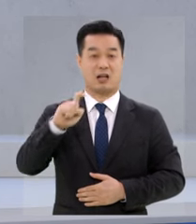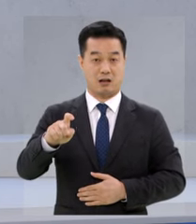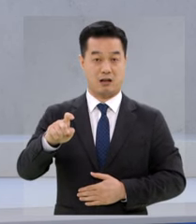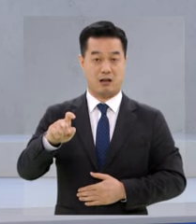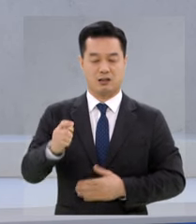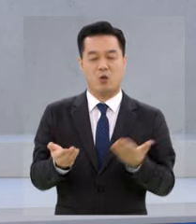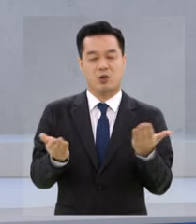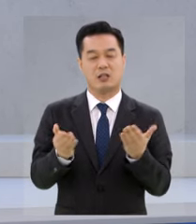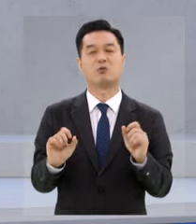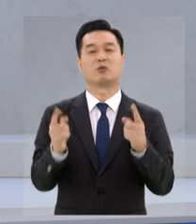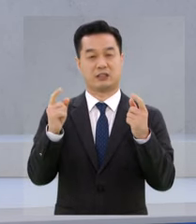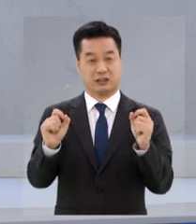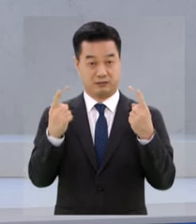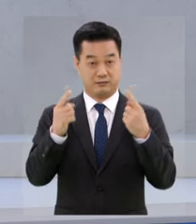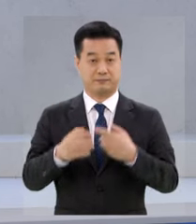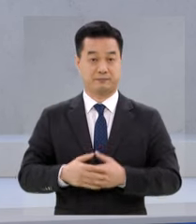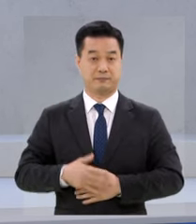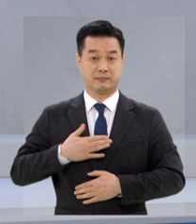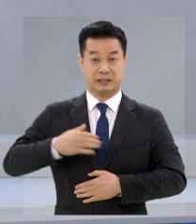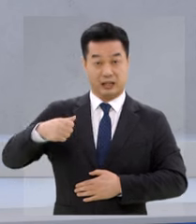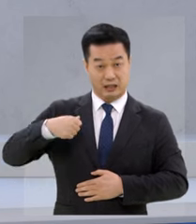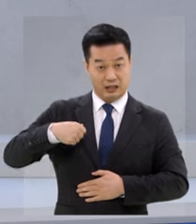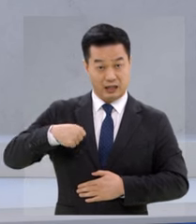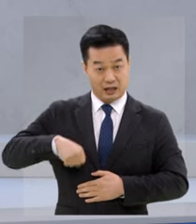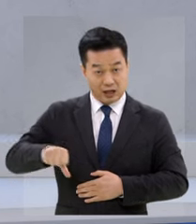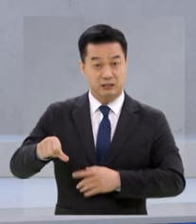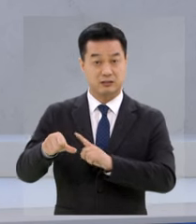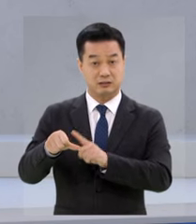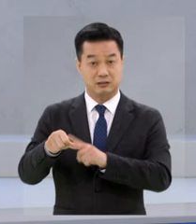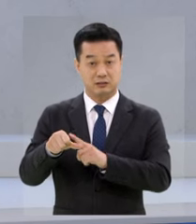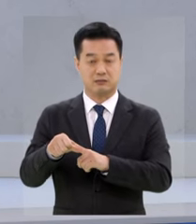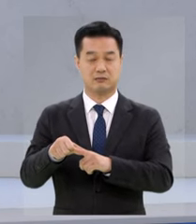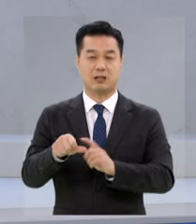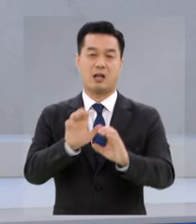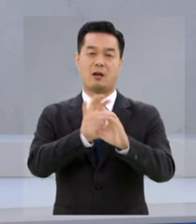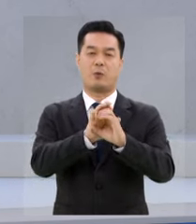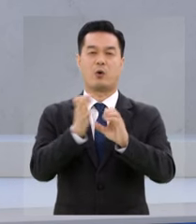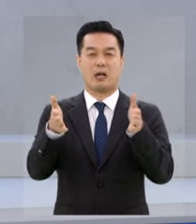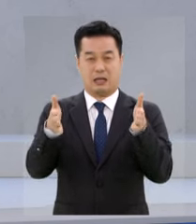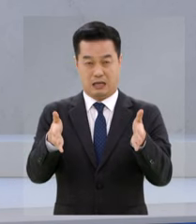맘입니다 제 아이는 이른바 팬데믹